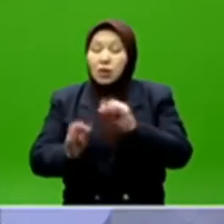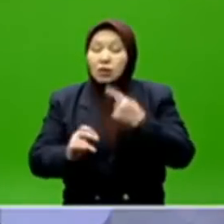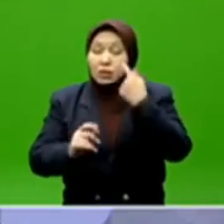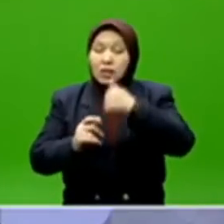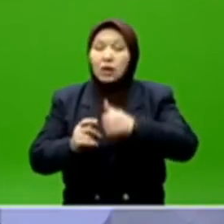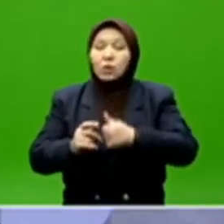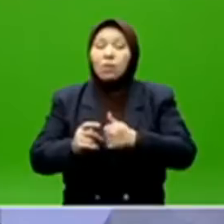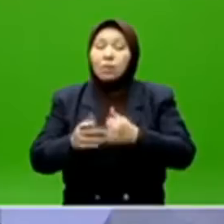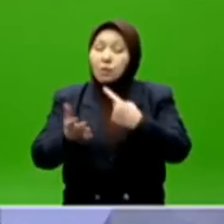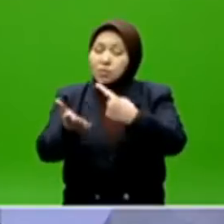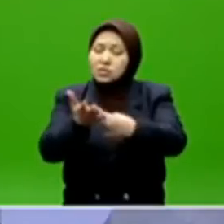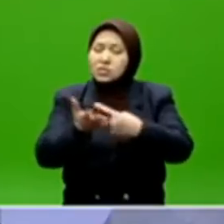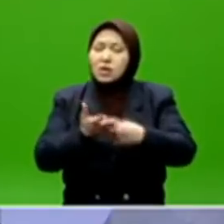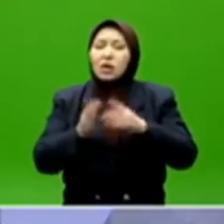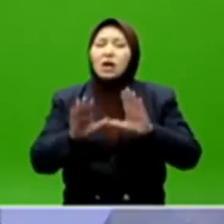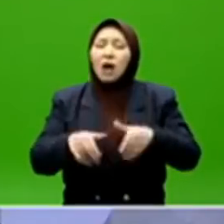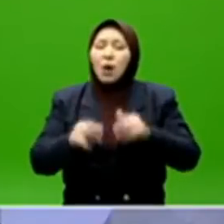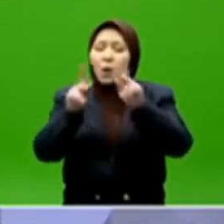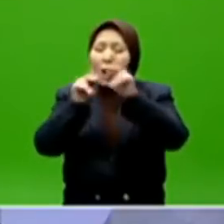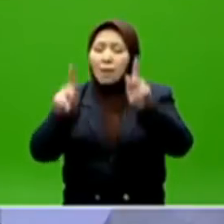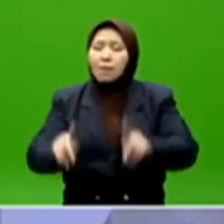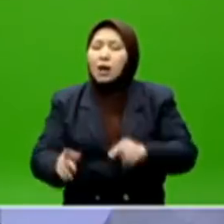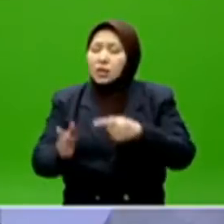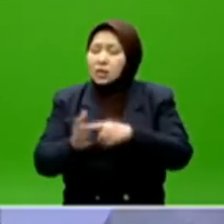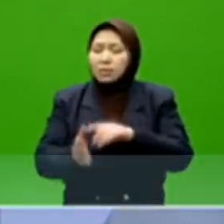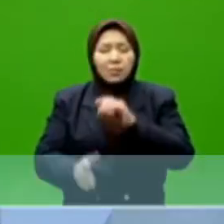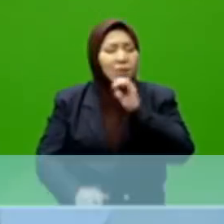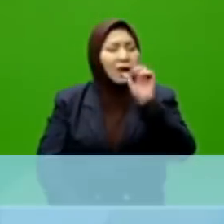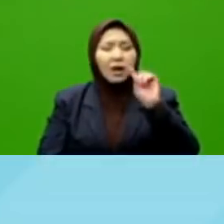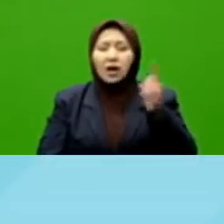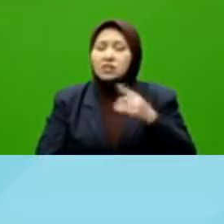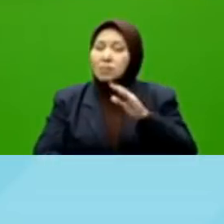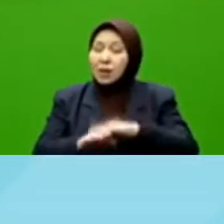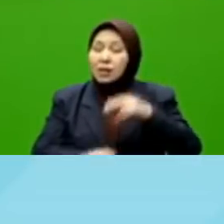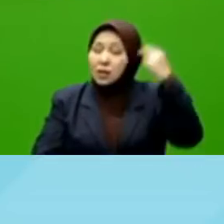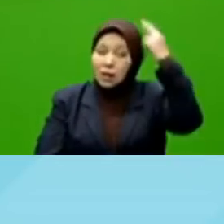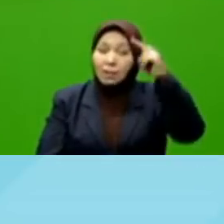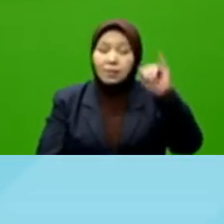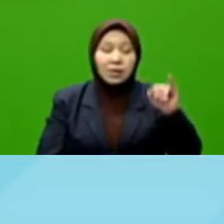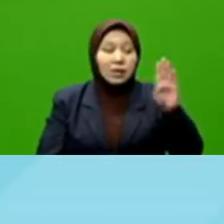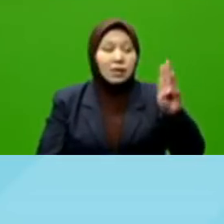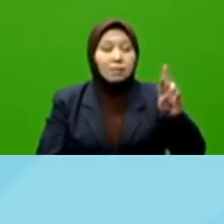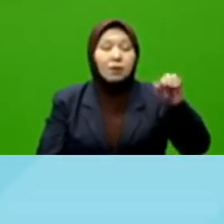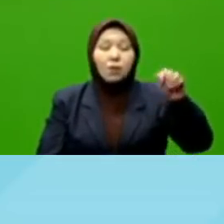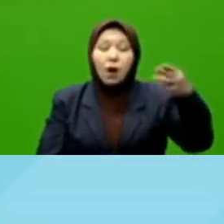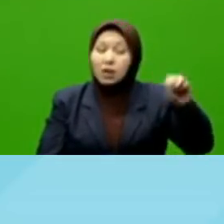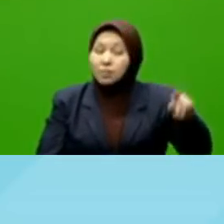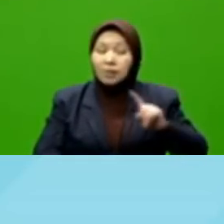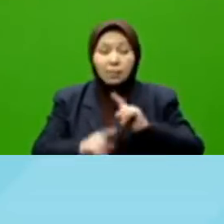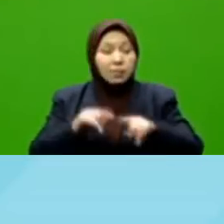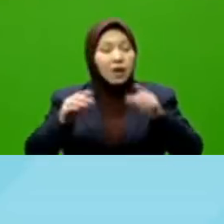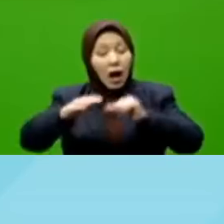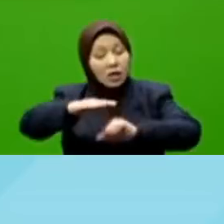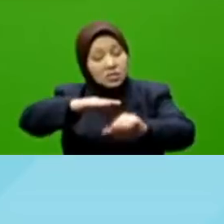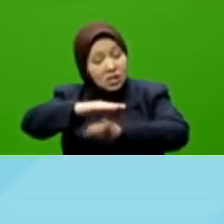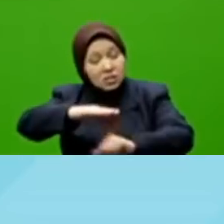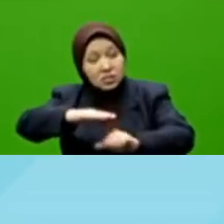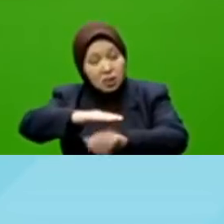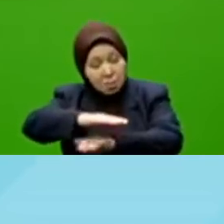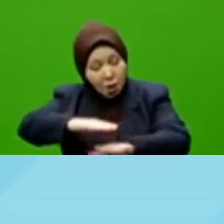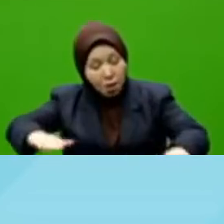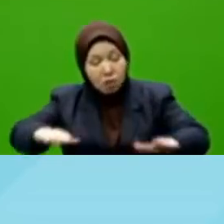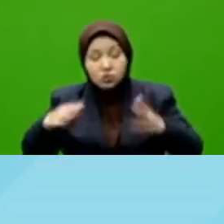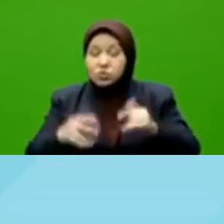perbincangan tentang betapa Kaabah ini bukan sekadar pada Nabi Ibrahim, ia telah pun dibina foundation asasnya itu